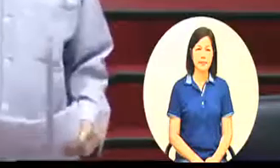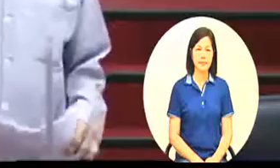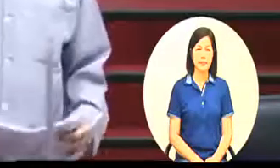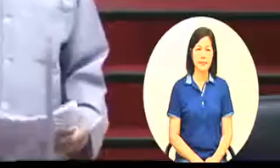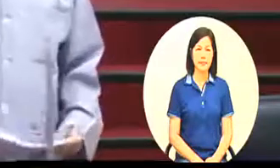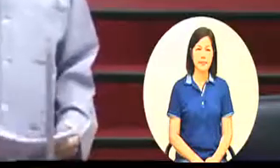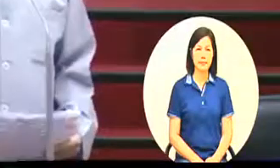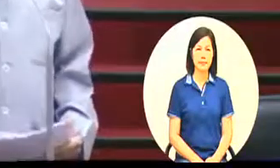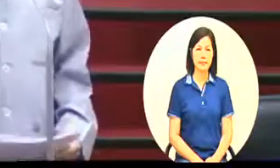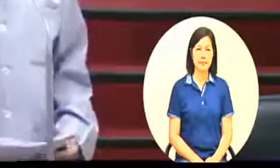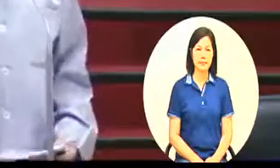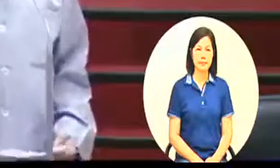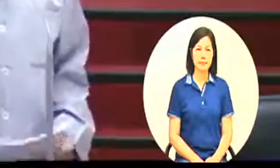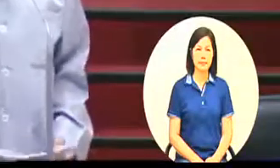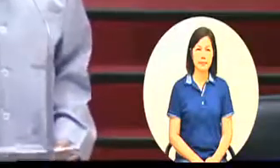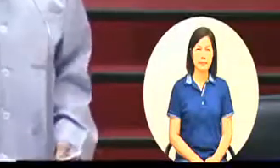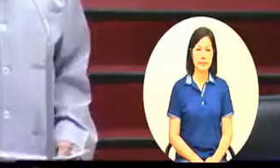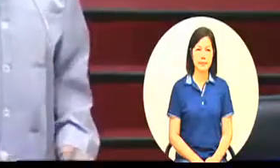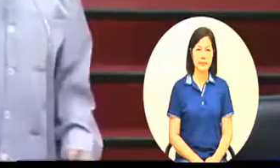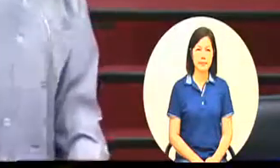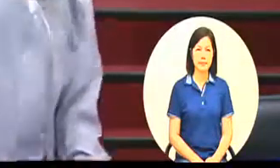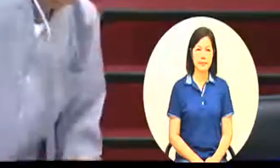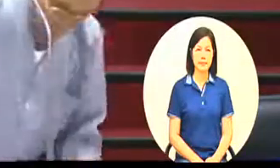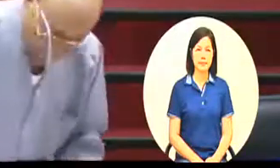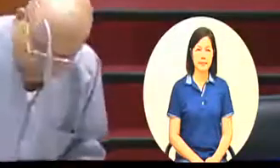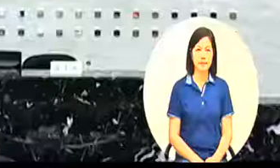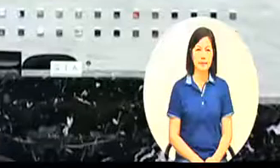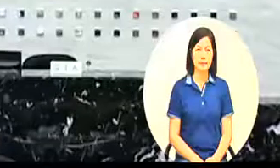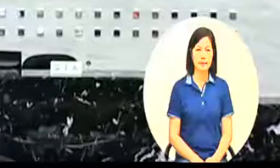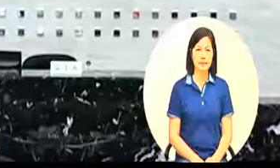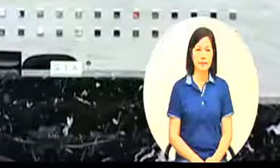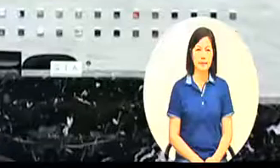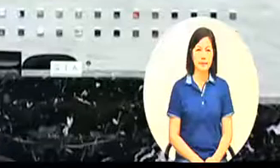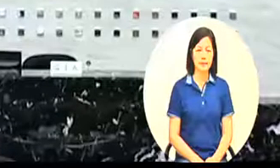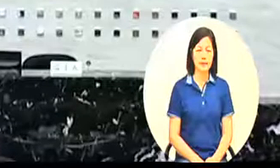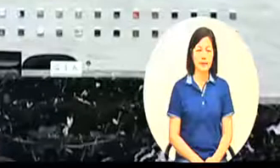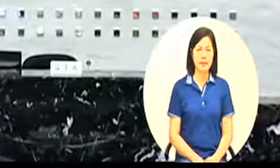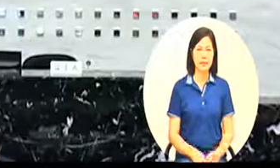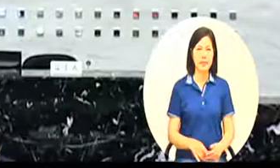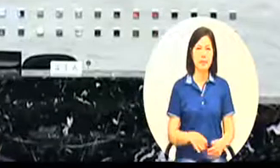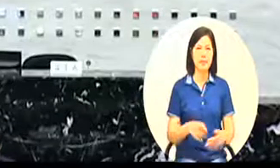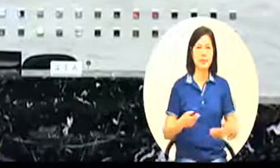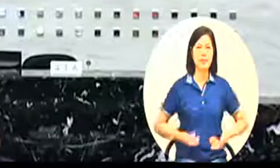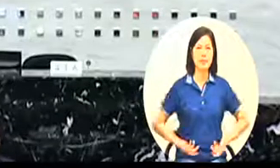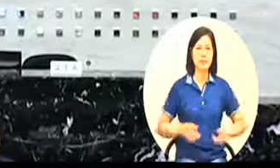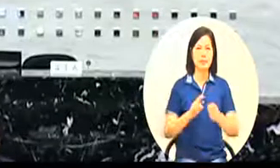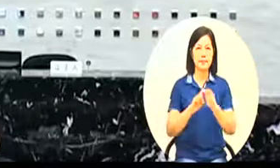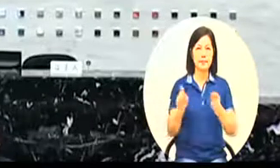好，执行完毕，休息10分钟。